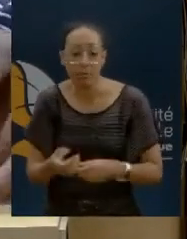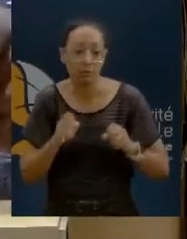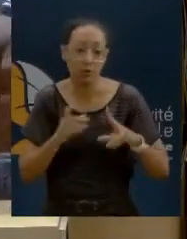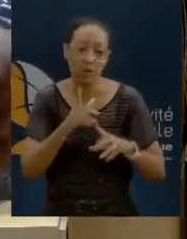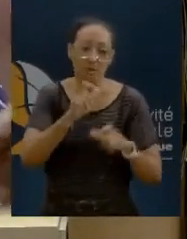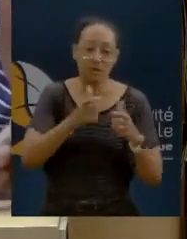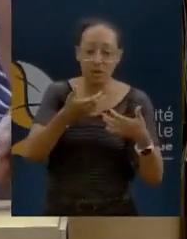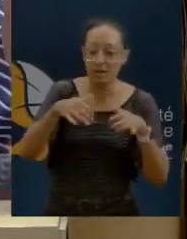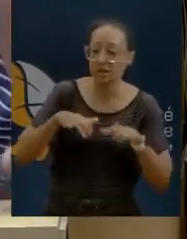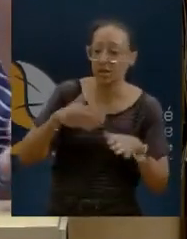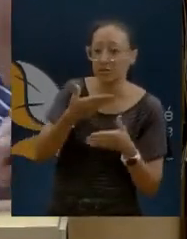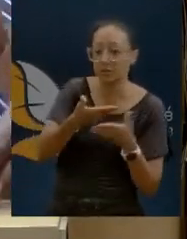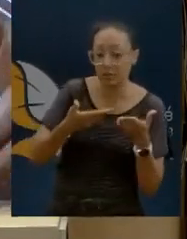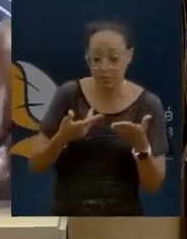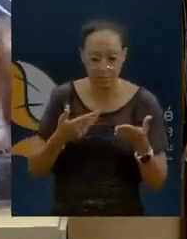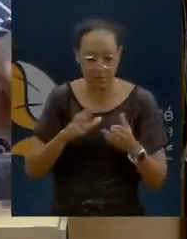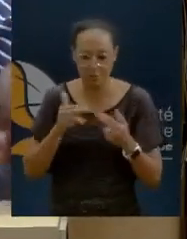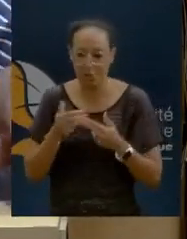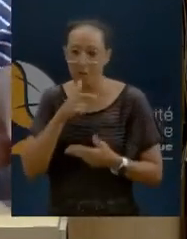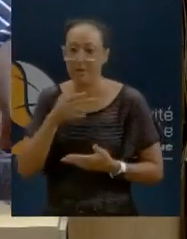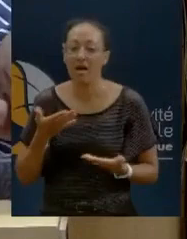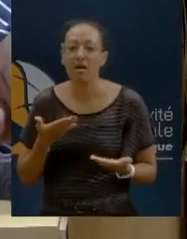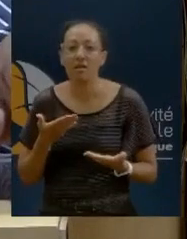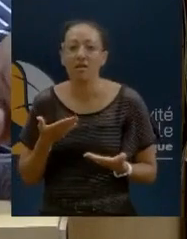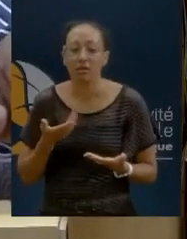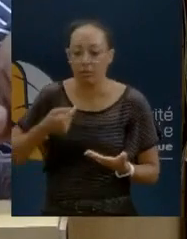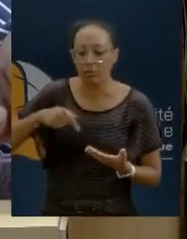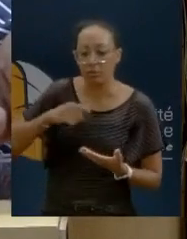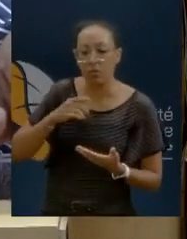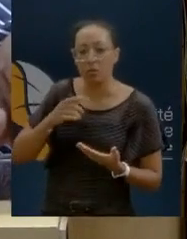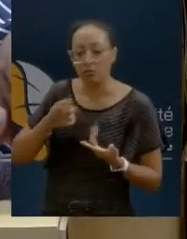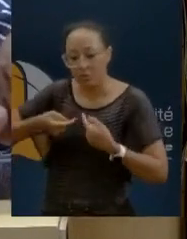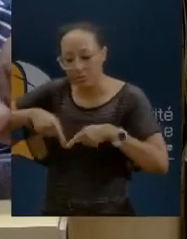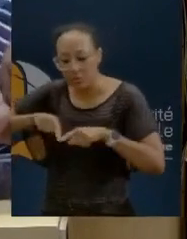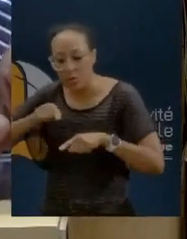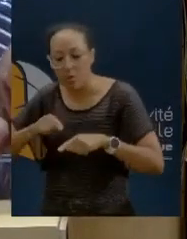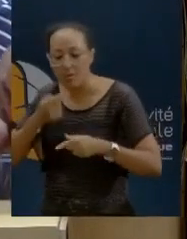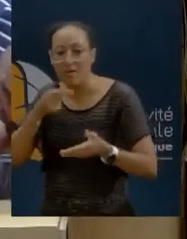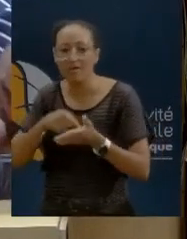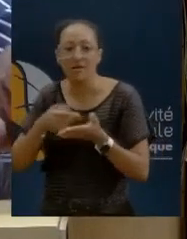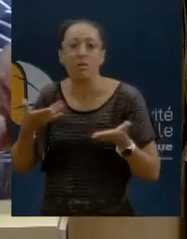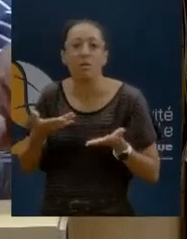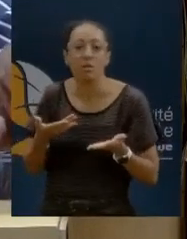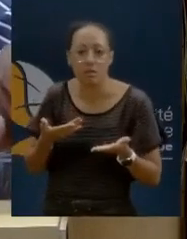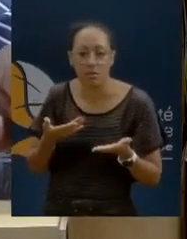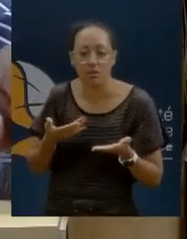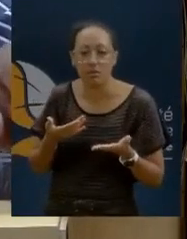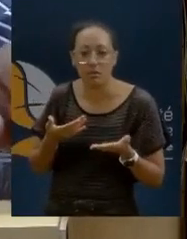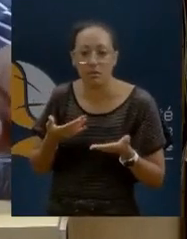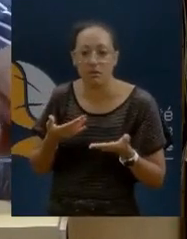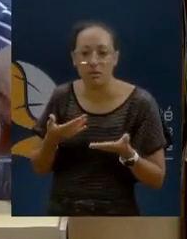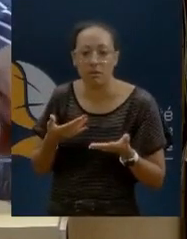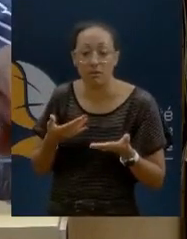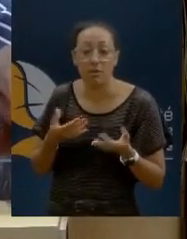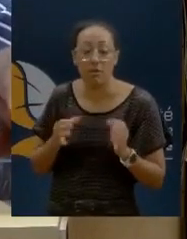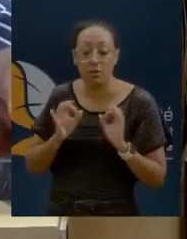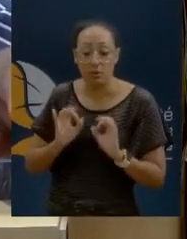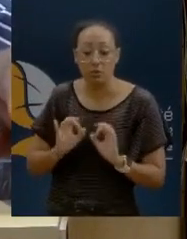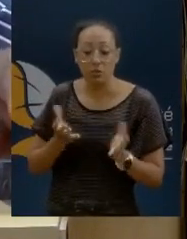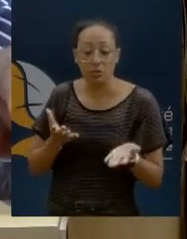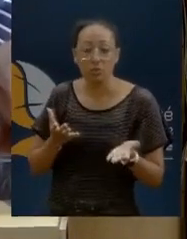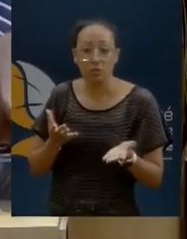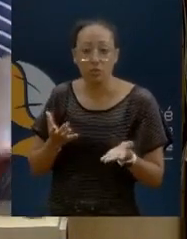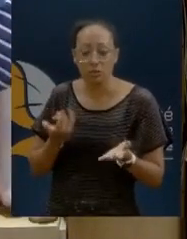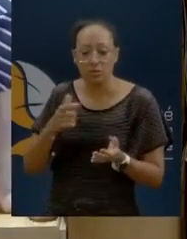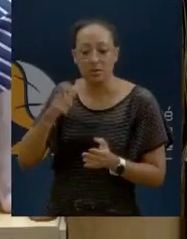administratifs, mais qui n'ont pas toujours les réponses. Or, nous préférions en commission. D'ailleurs, j'ai compris que l'un des rares qui vient en commission, c'est le